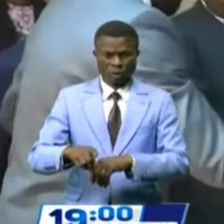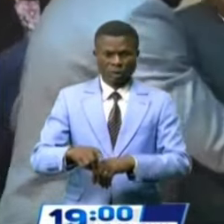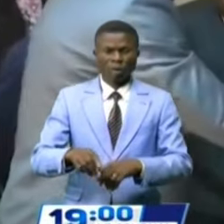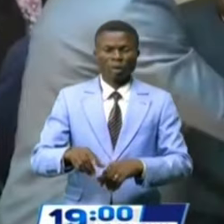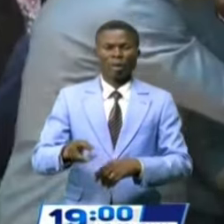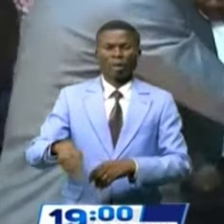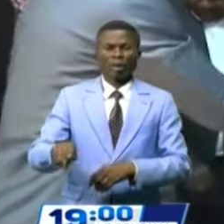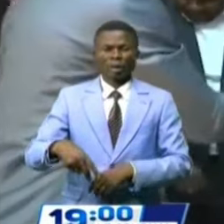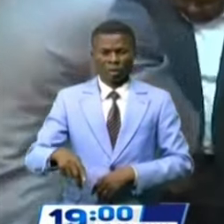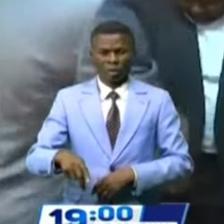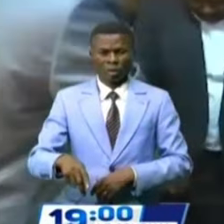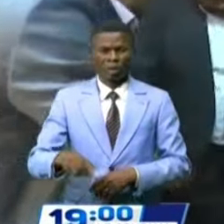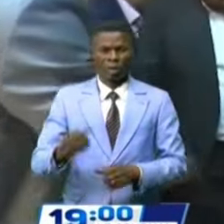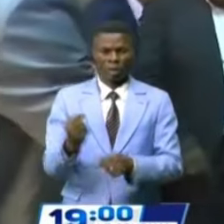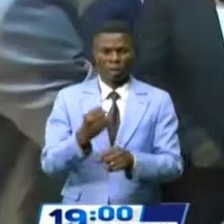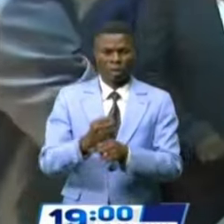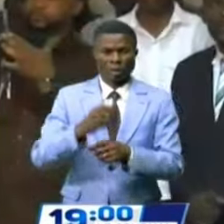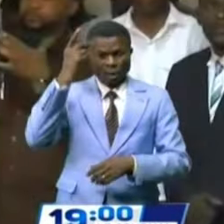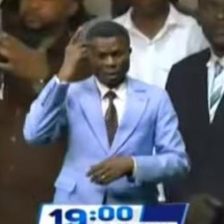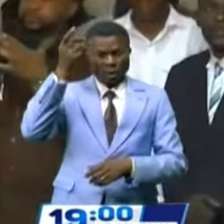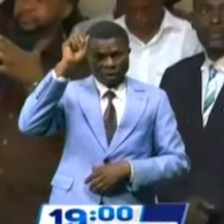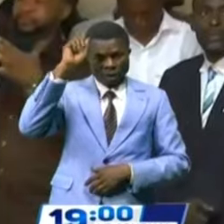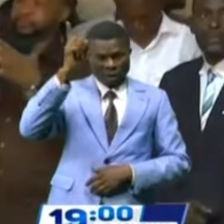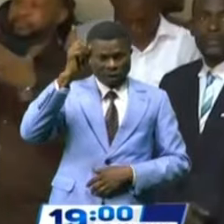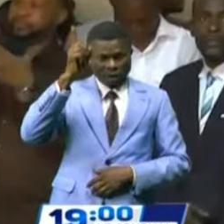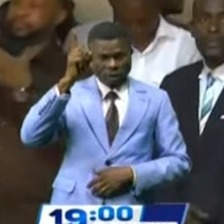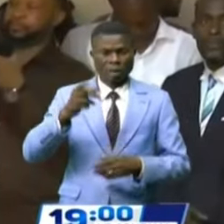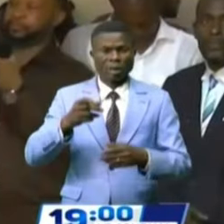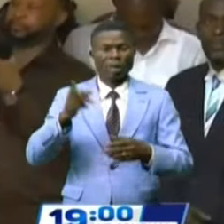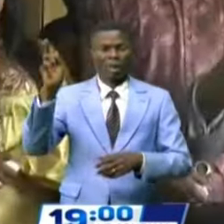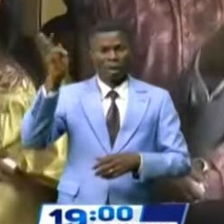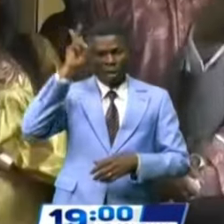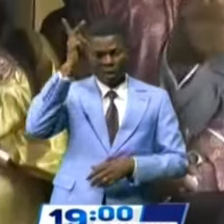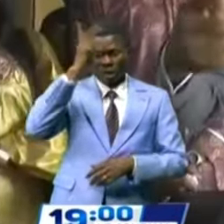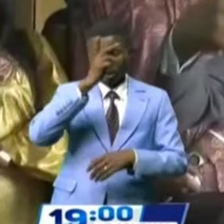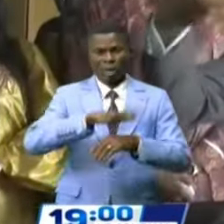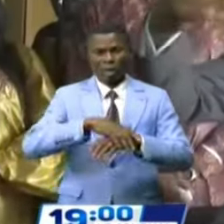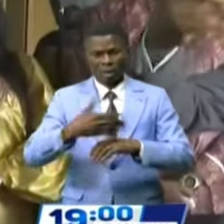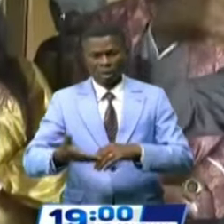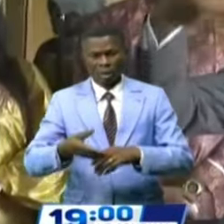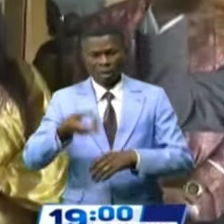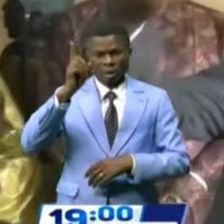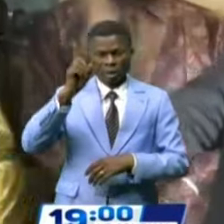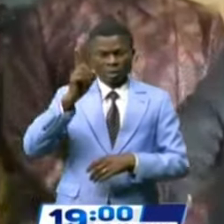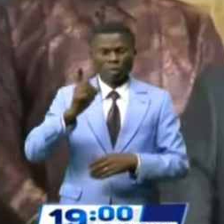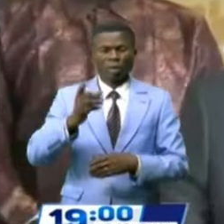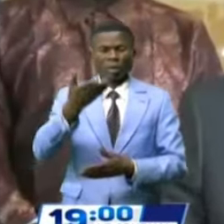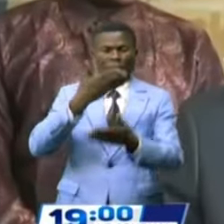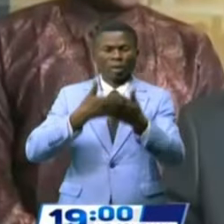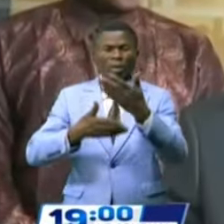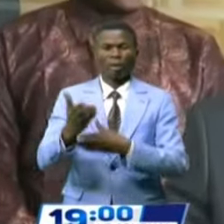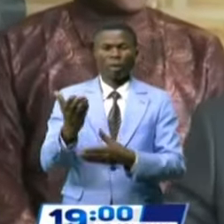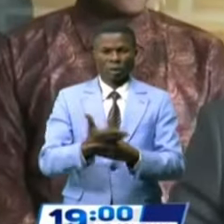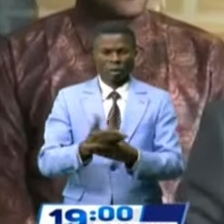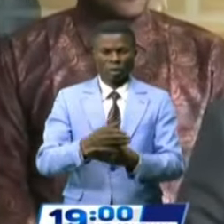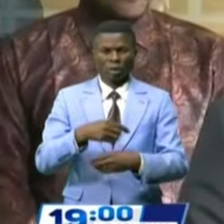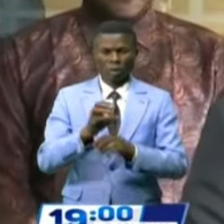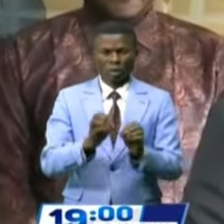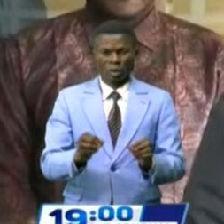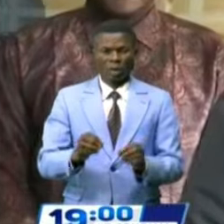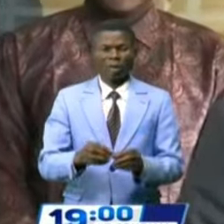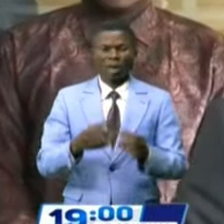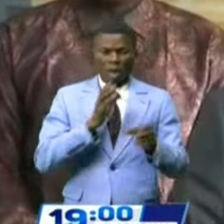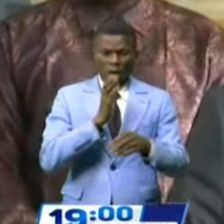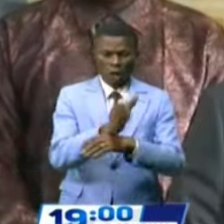directions provinciales du service. Kinshasa d'abord et l'espace Katanga ensuite, les premières remises reprises ont eu lieu. Les